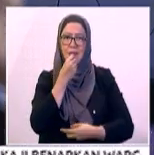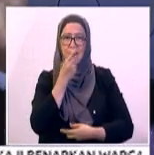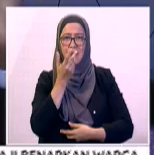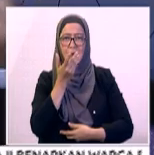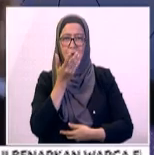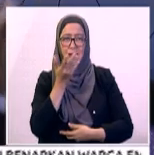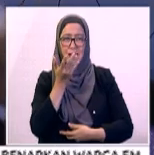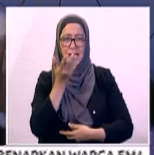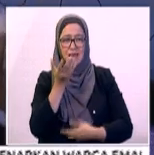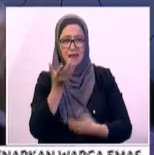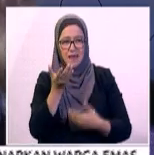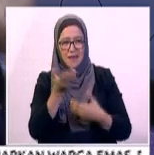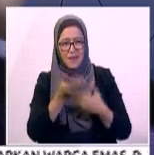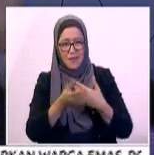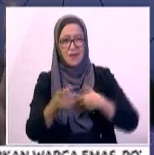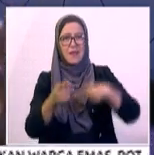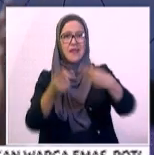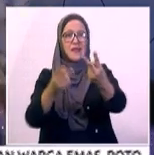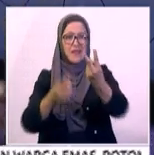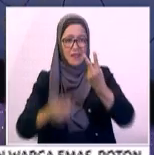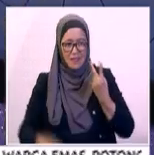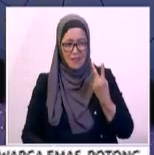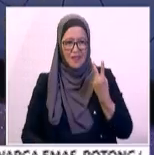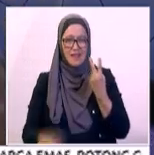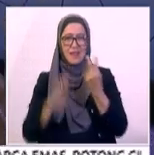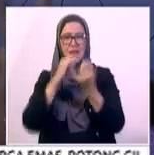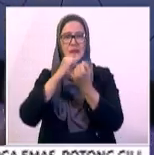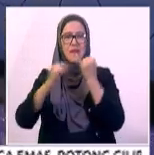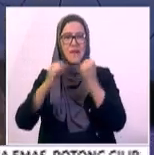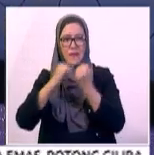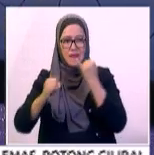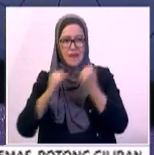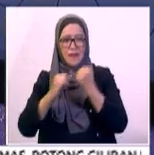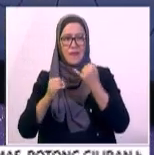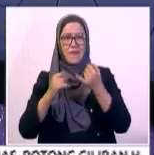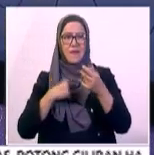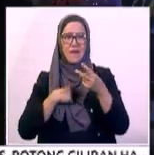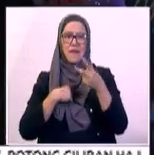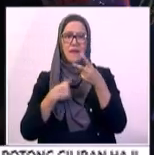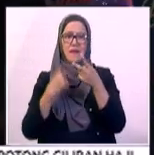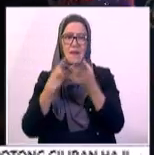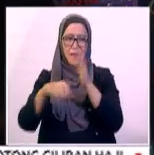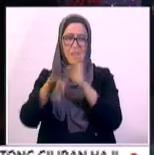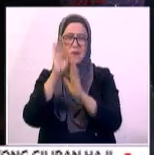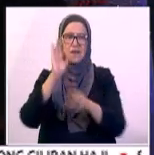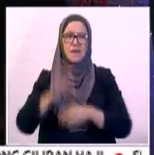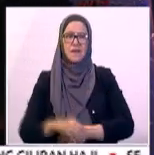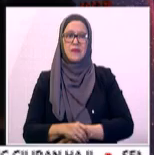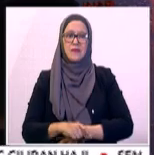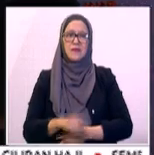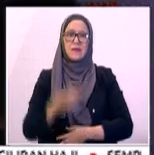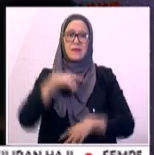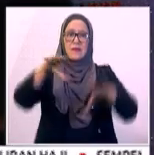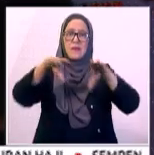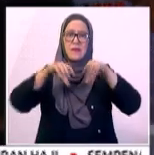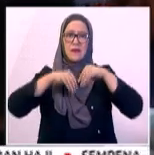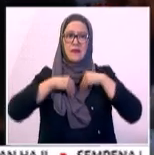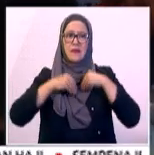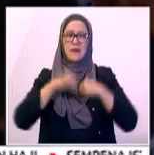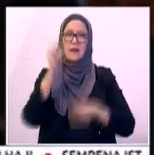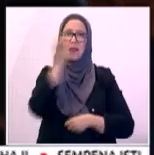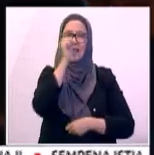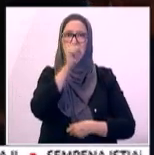kira dia sediakan dua-dua. Yang terakhir itulah yang saya minat lah, yang terakhir. Menerima lagu ciptaan sahabatnya